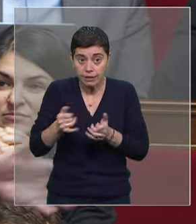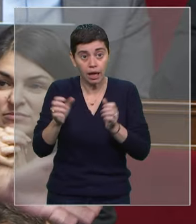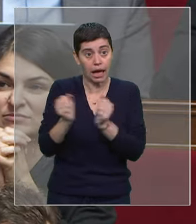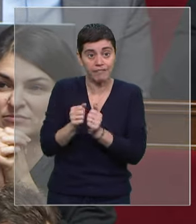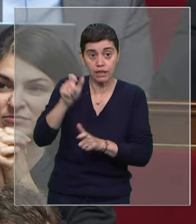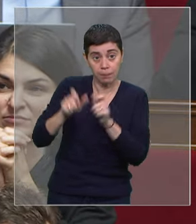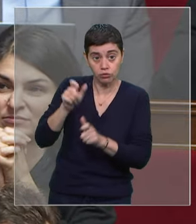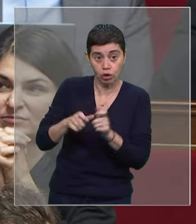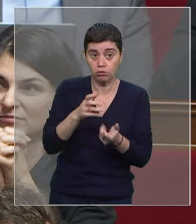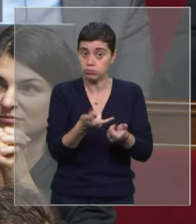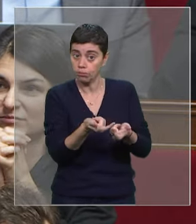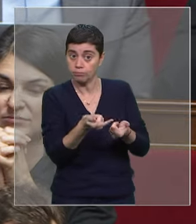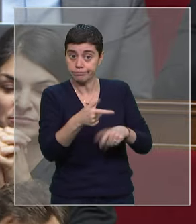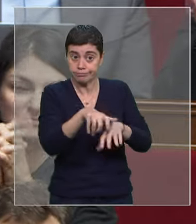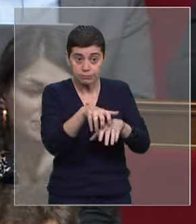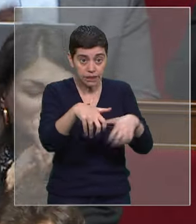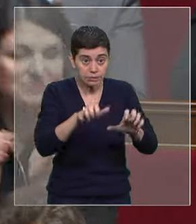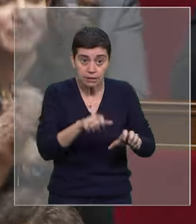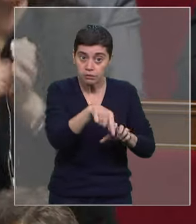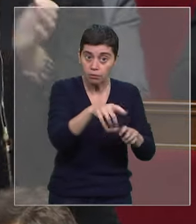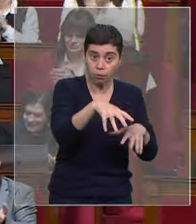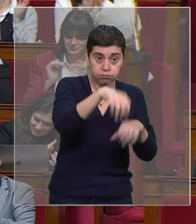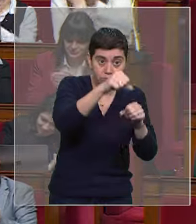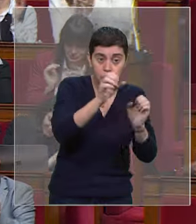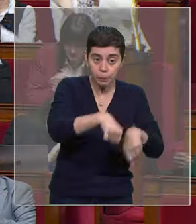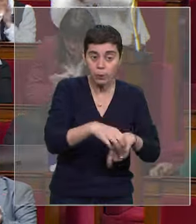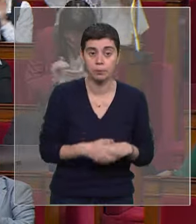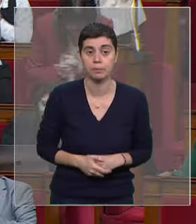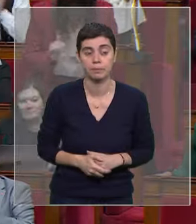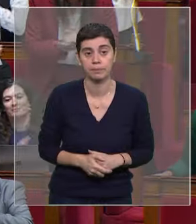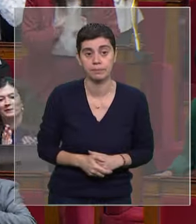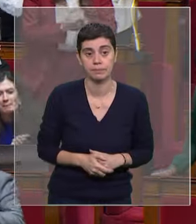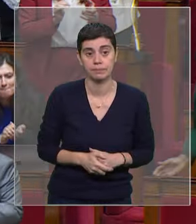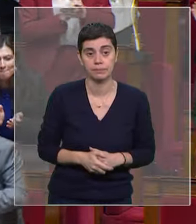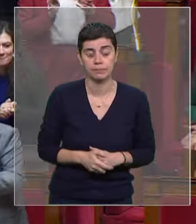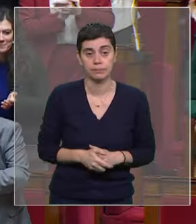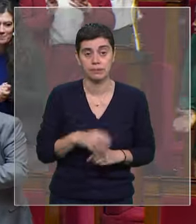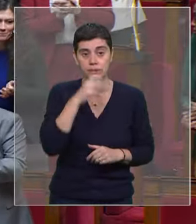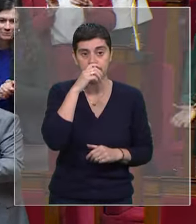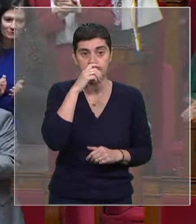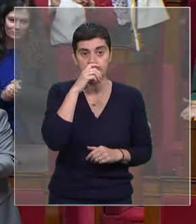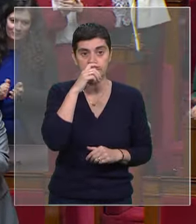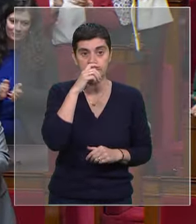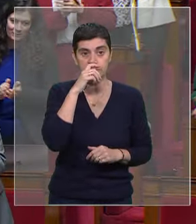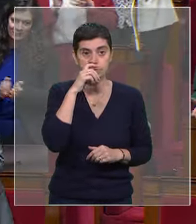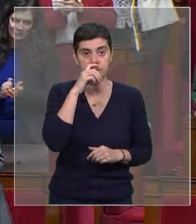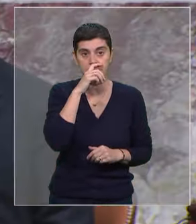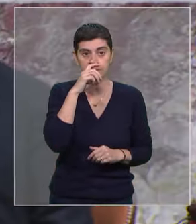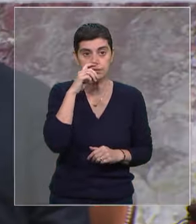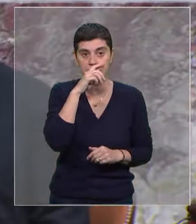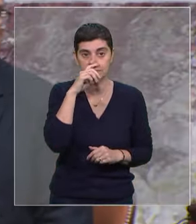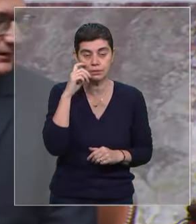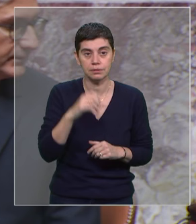rattachement de la police judiciaire à la magistrature. Je vous remercie. La parole est à Monsieur